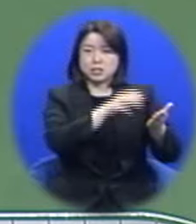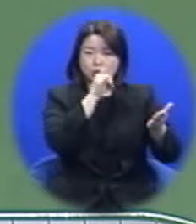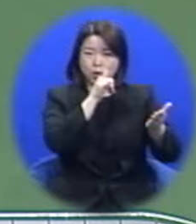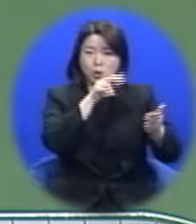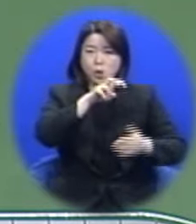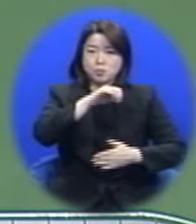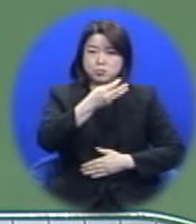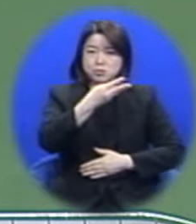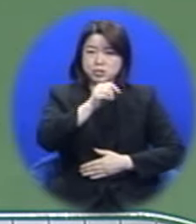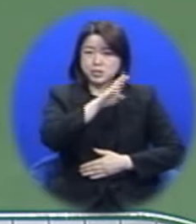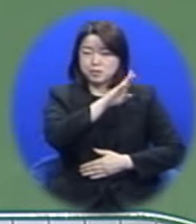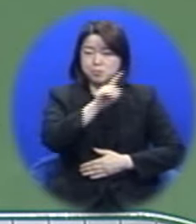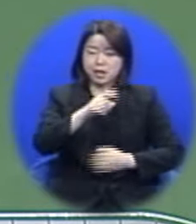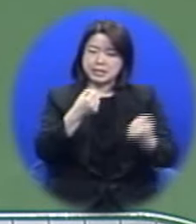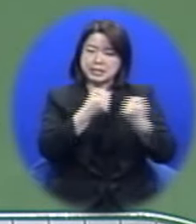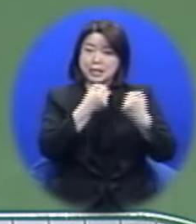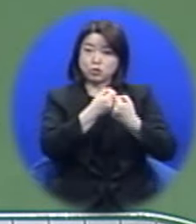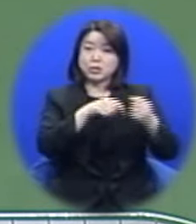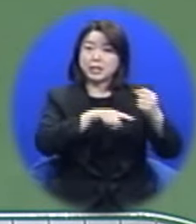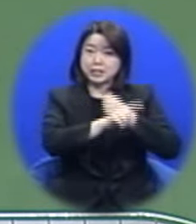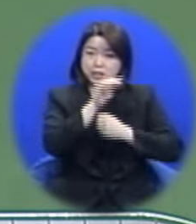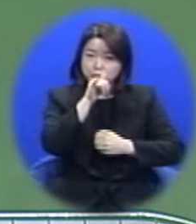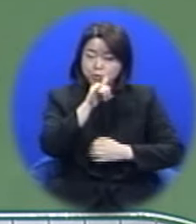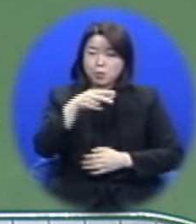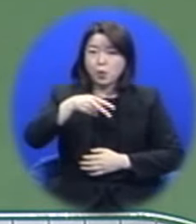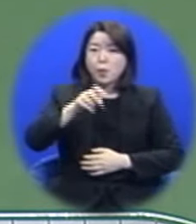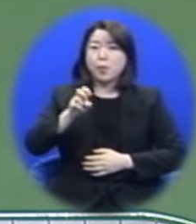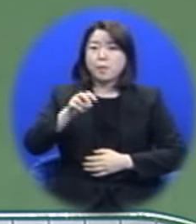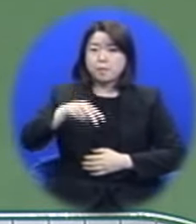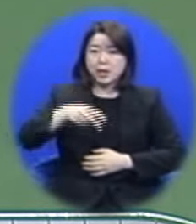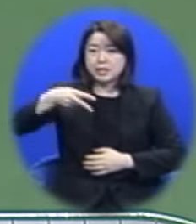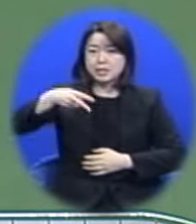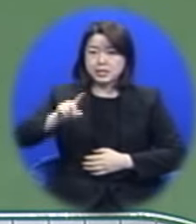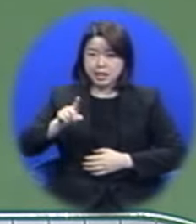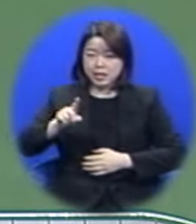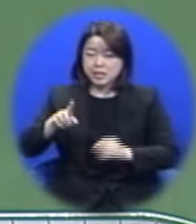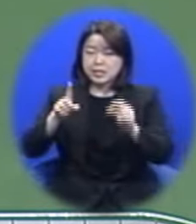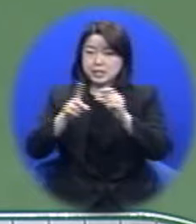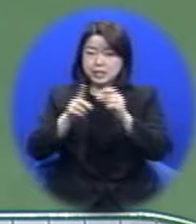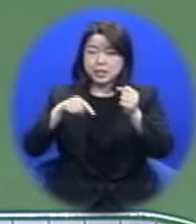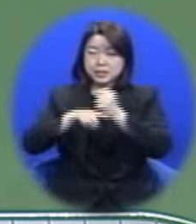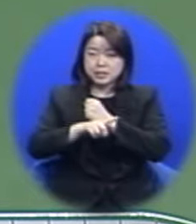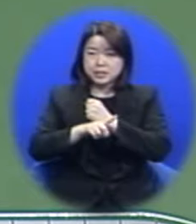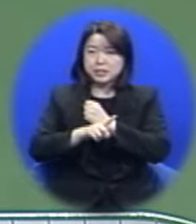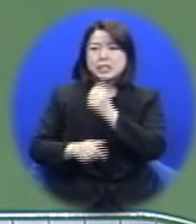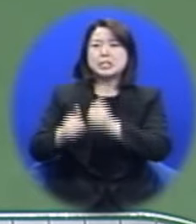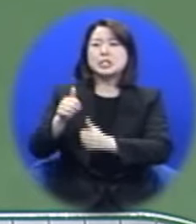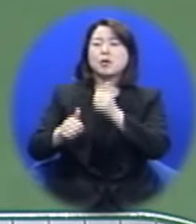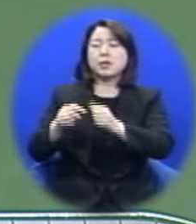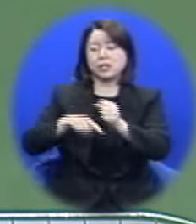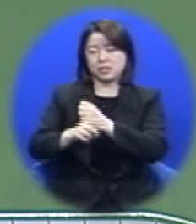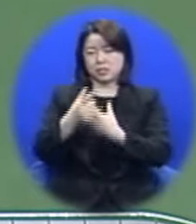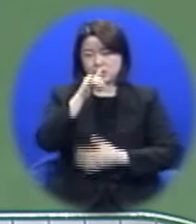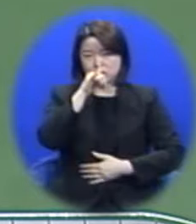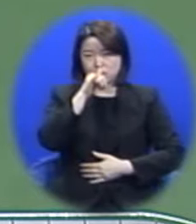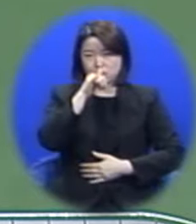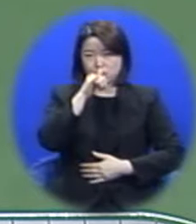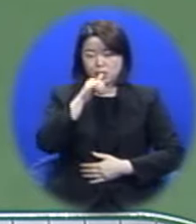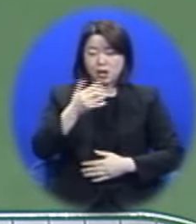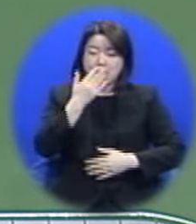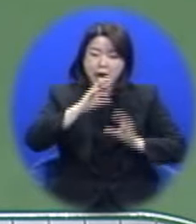뜻이고 마사는 시험한다는 뜻입니다. 이스라엘 백성들이 하나님에게 그렇게 했다는 겁니다.